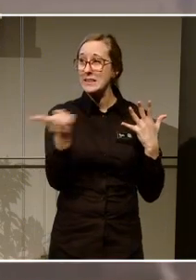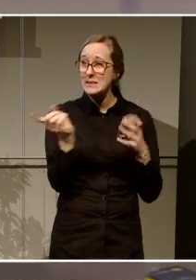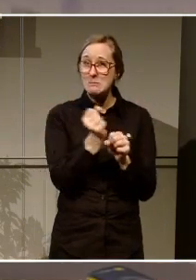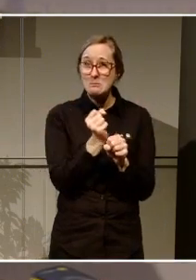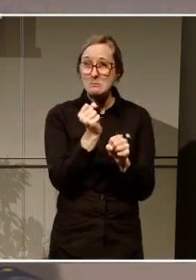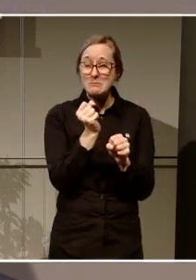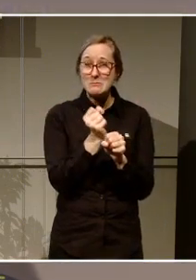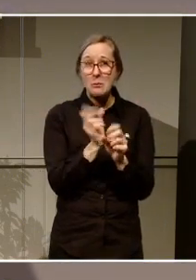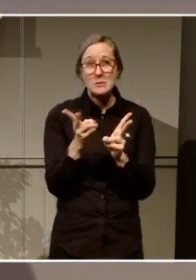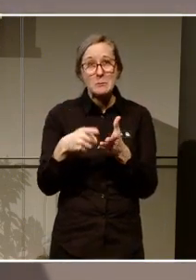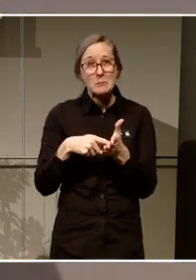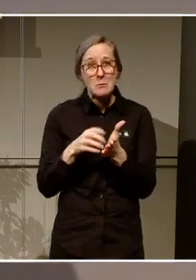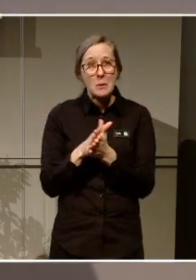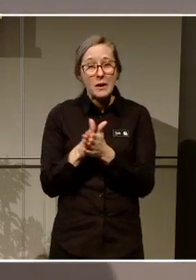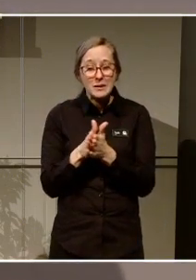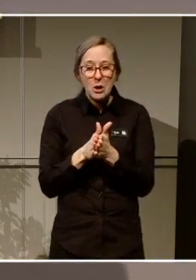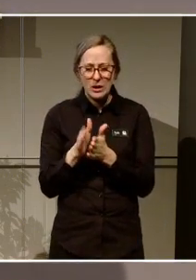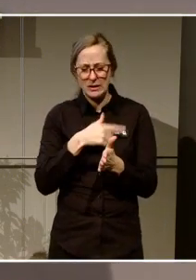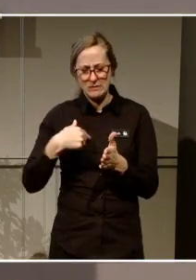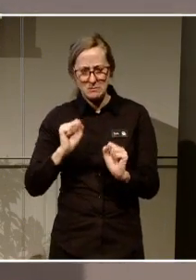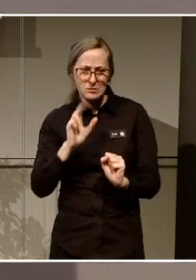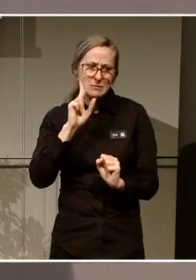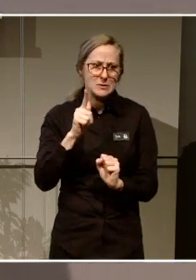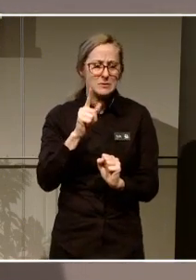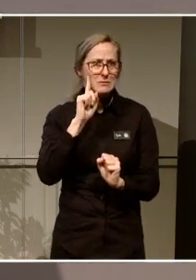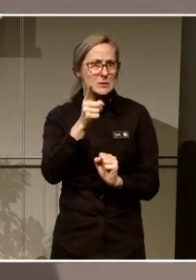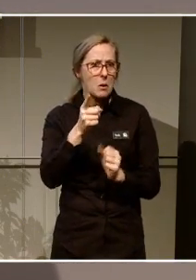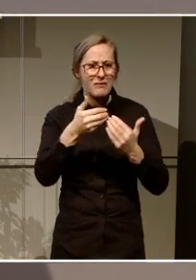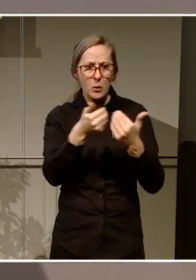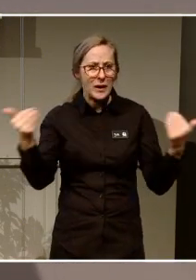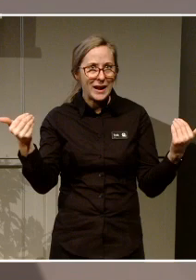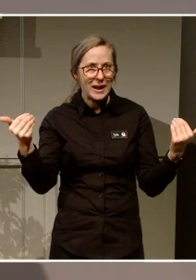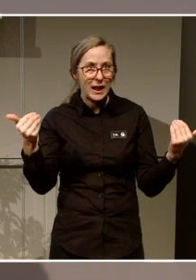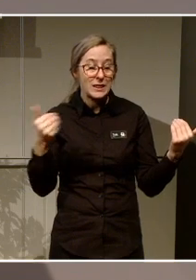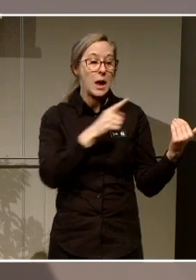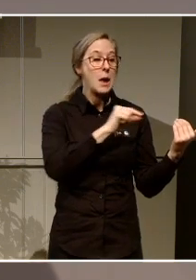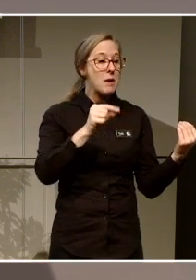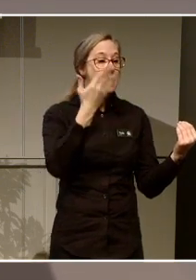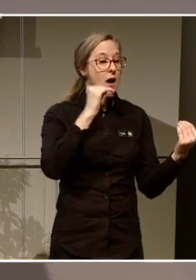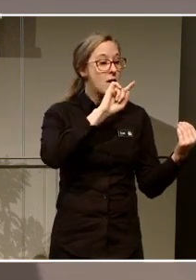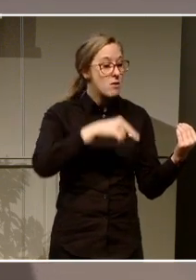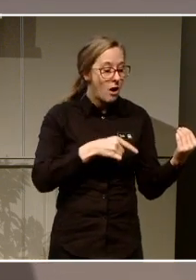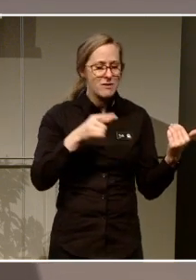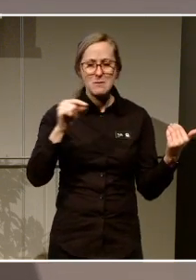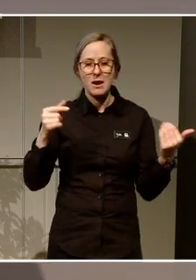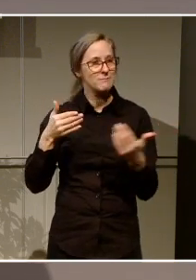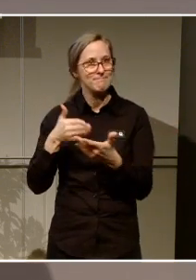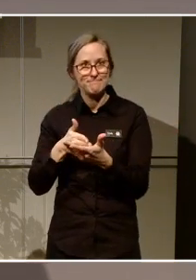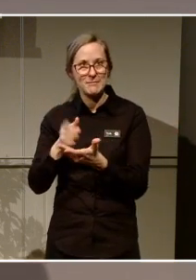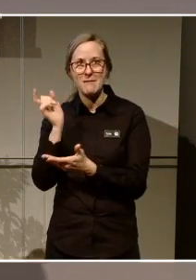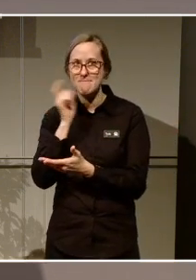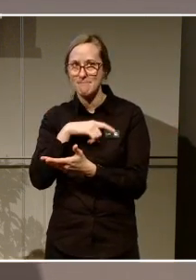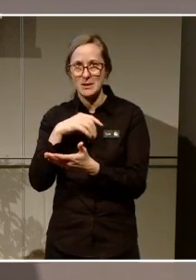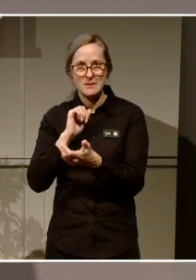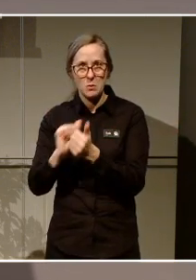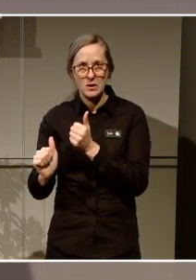med den här utmaningen att vi ska förstå skillnaden. Att ibland kan vi ställa krav på saker och ibland kan vi det inte, och så tror man bara för att det på nätet